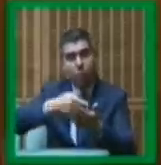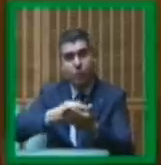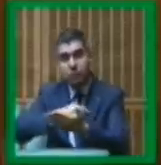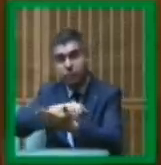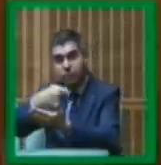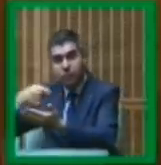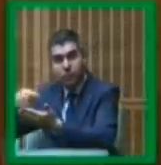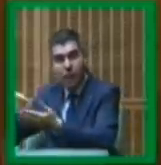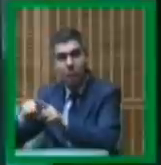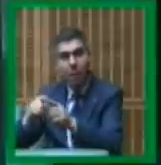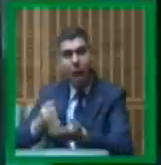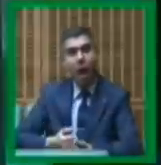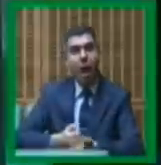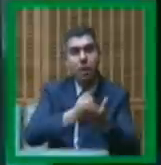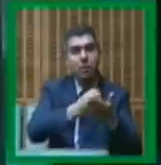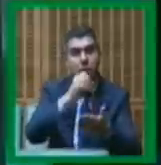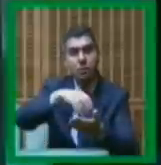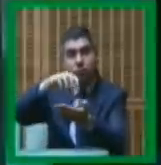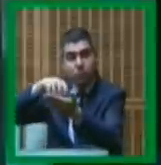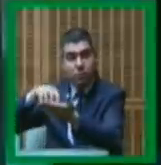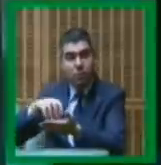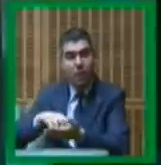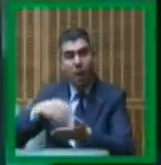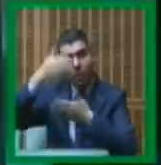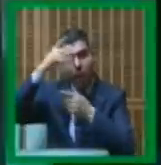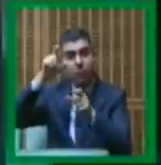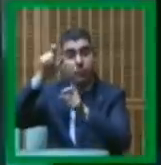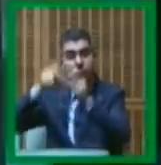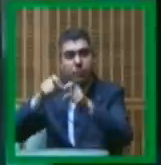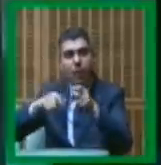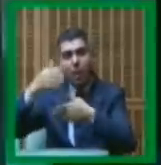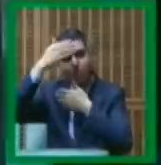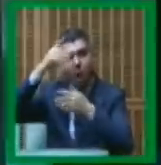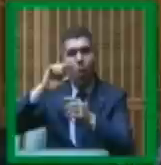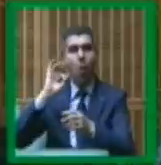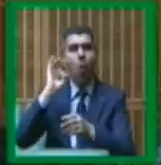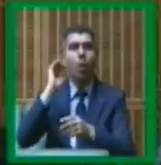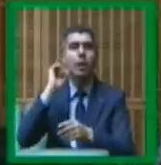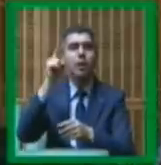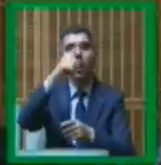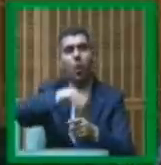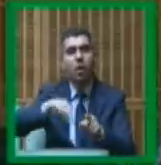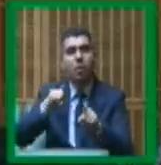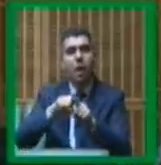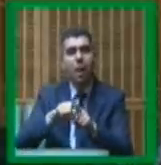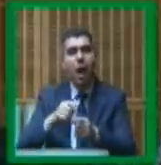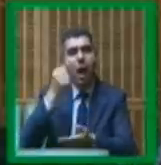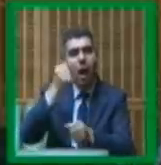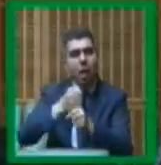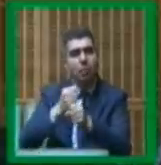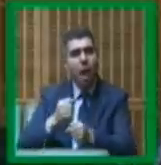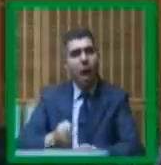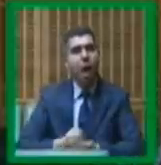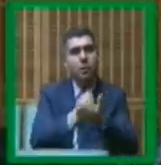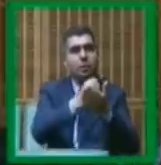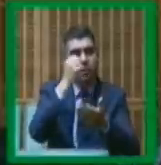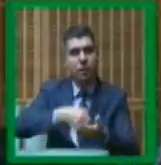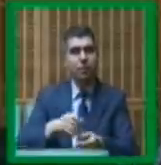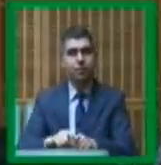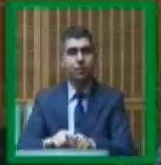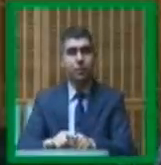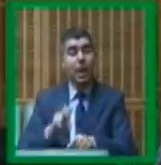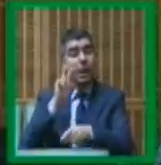مستوى استفادة مختلف الجهات ومختلف المواطنين والمواطنات المغاربة من المجهود الاستثماري. سيد رئيس الحكومة،